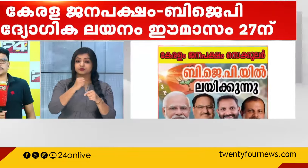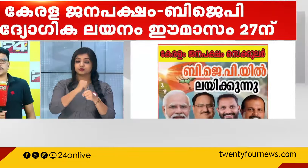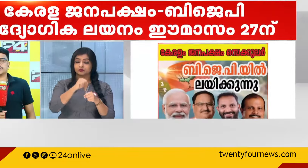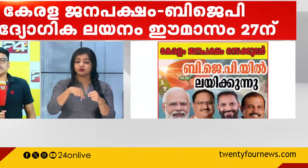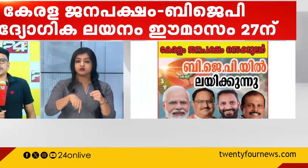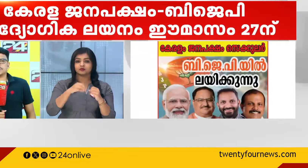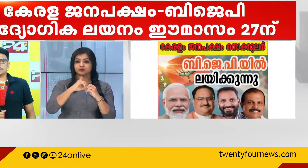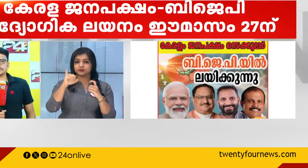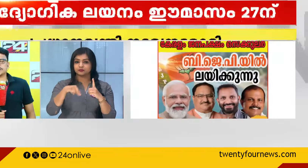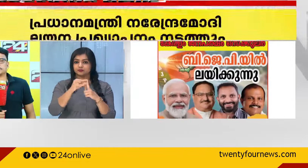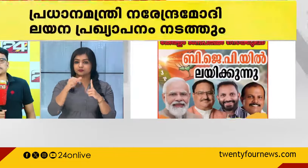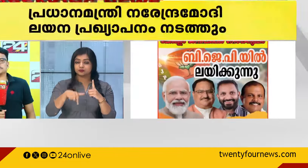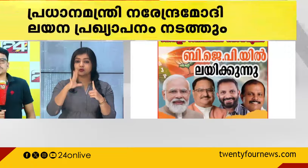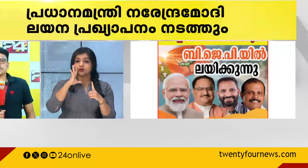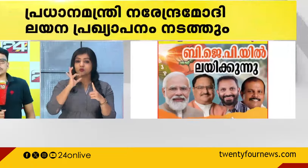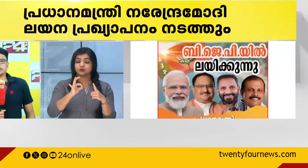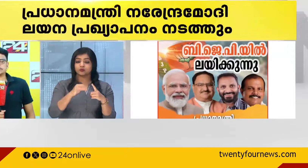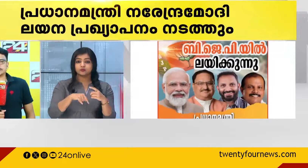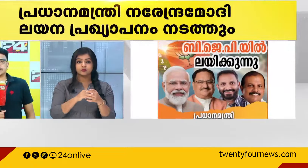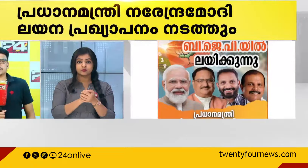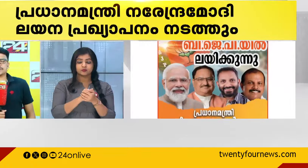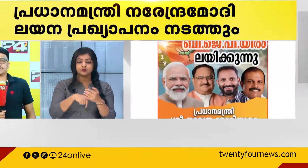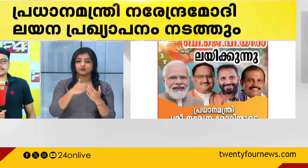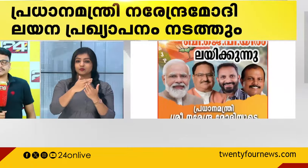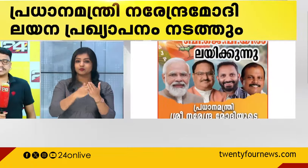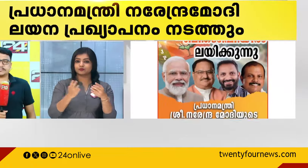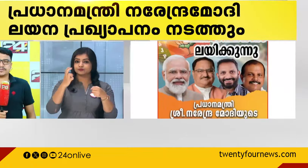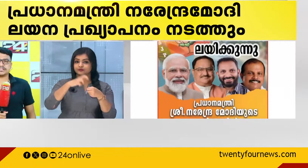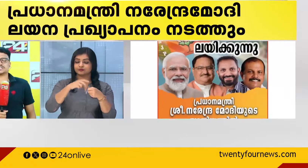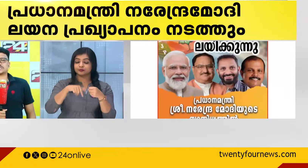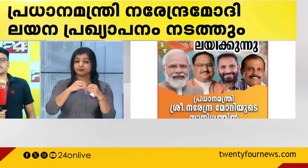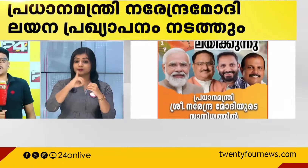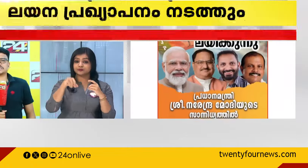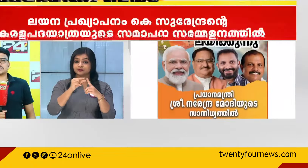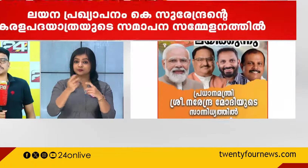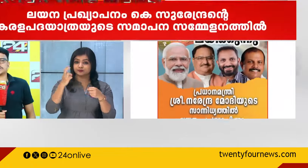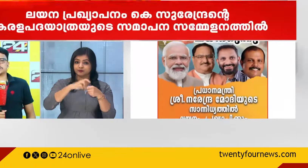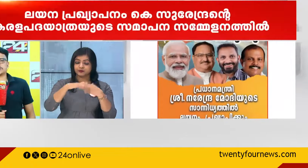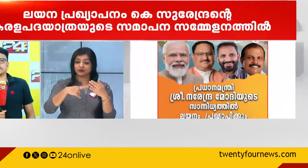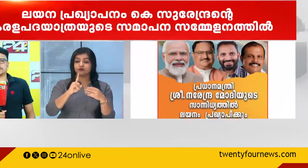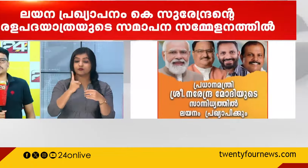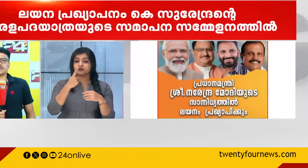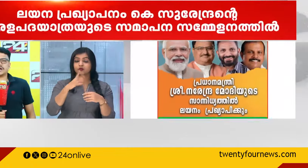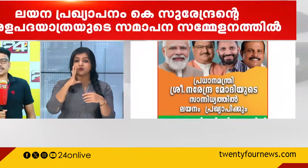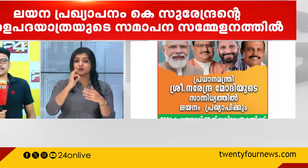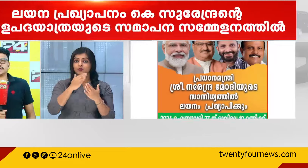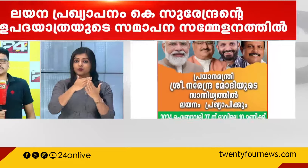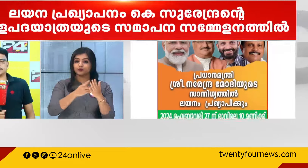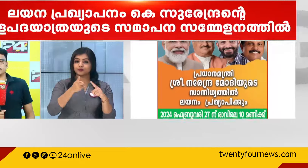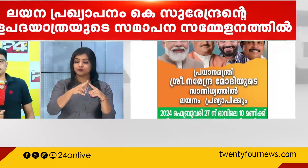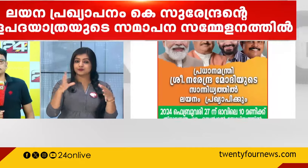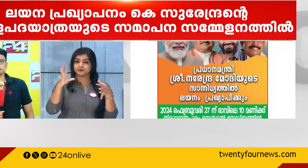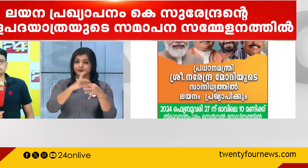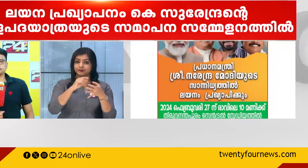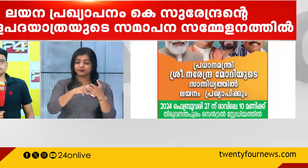ബിജെപിയിലേക്കുള്ള ഒരു പ്രധാനപ്പെട്ട ചടങ്ങായി മാറുകയാണ് ബിജെപിയിൽ വന്നതിനുശേഷമുള്ള ആദ്യത്തെ പ്രധാന ചടങ്ങായി മാറും ആ ലയന